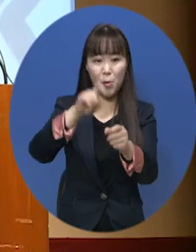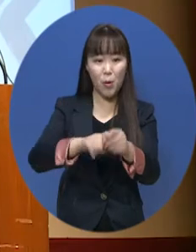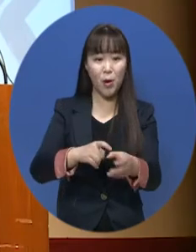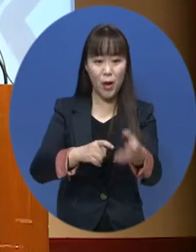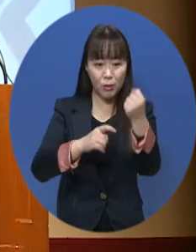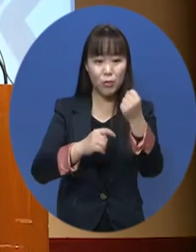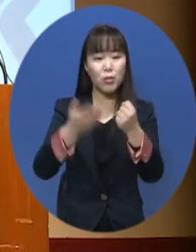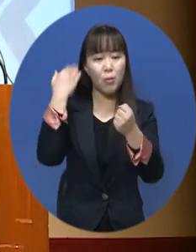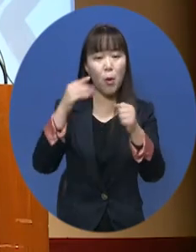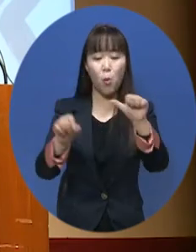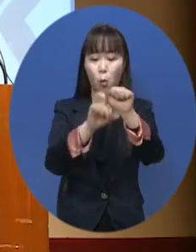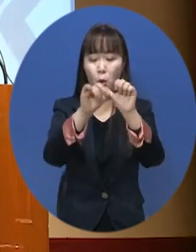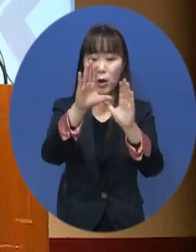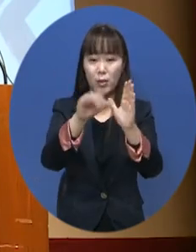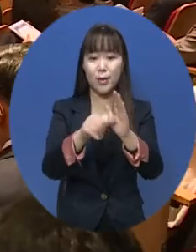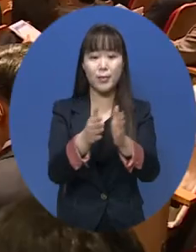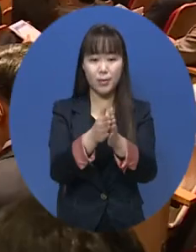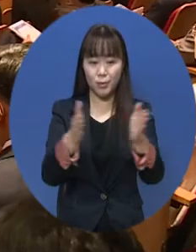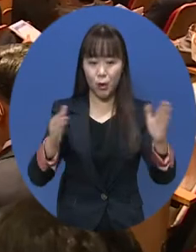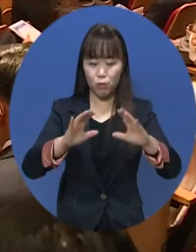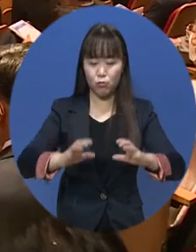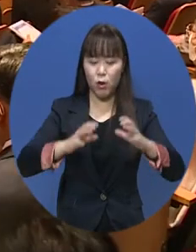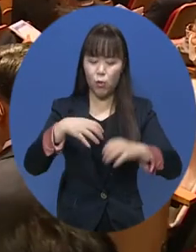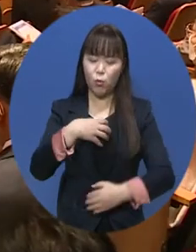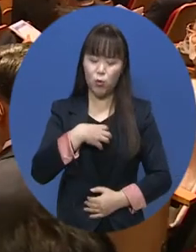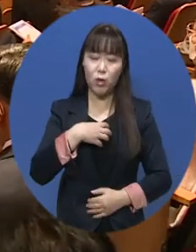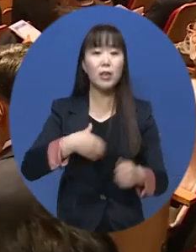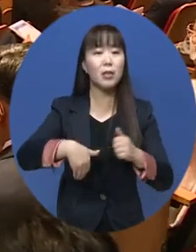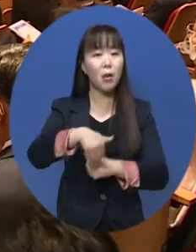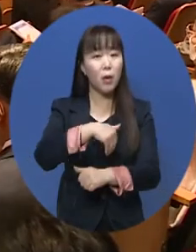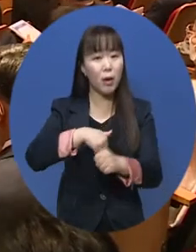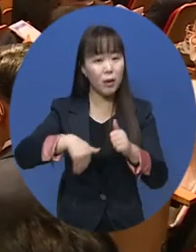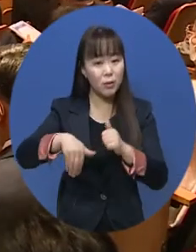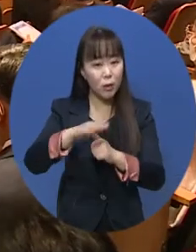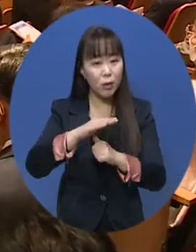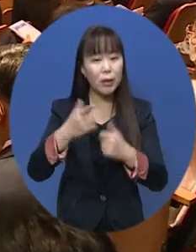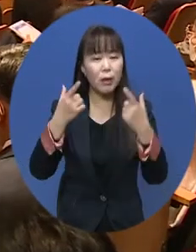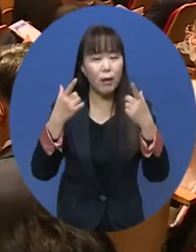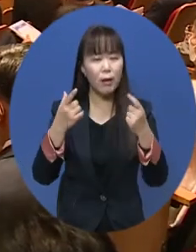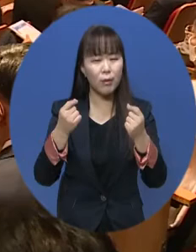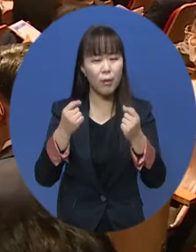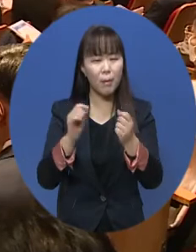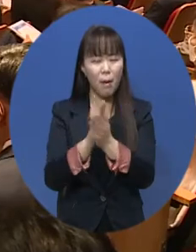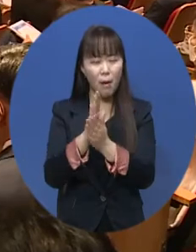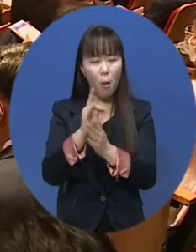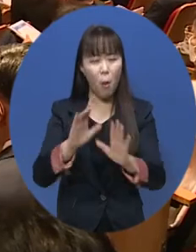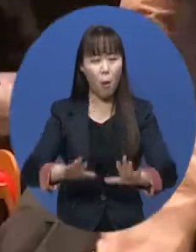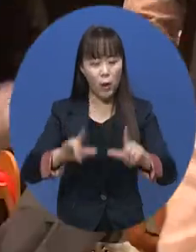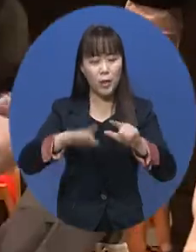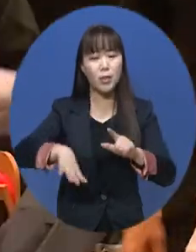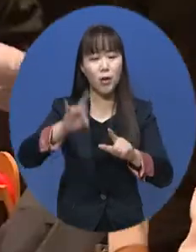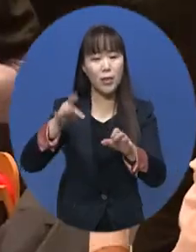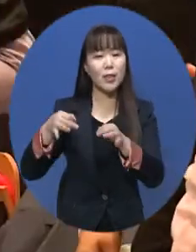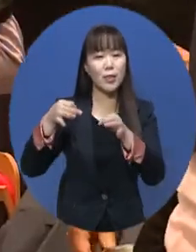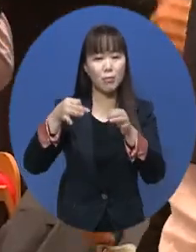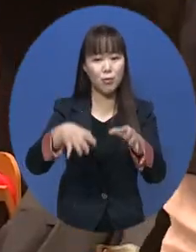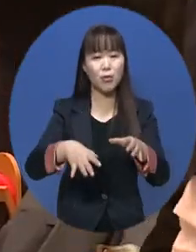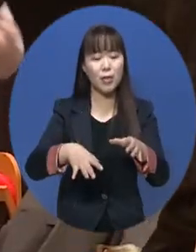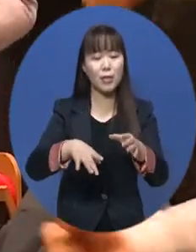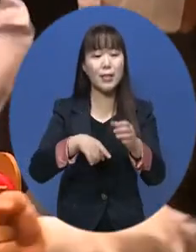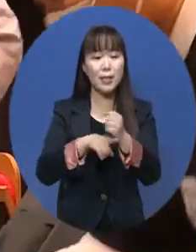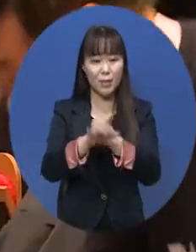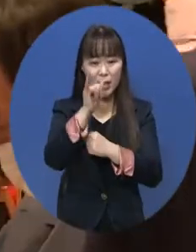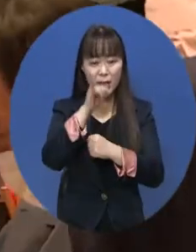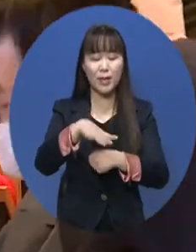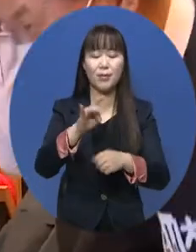5월 출범했으며 국가적 위기 상황에서 그 빛을 바라며 올해의 첫 기부를 의미